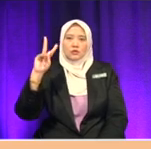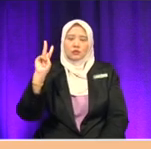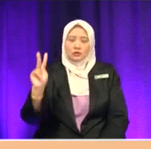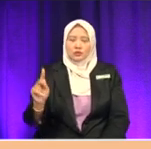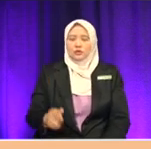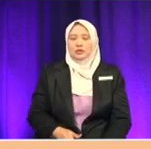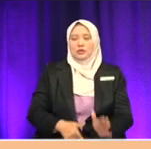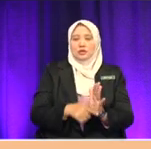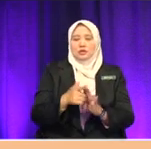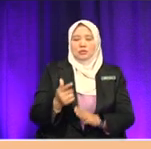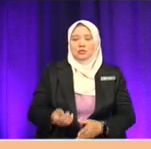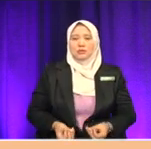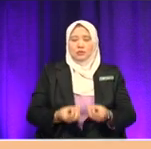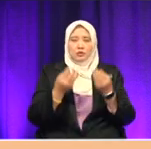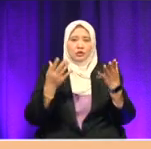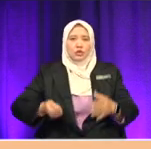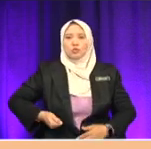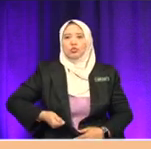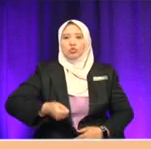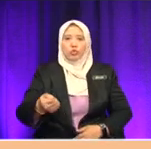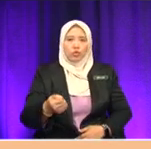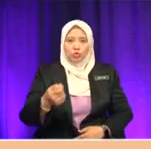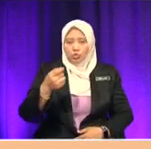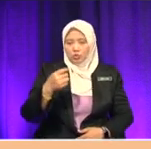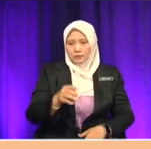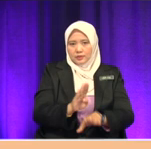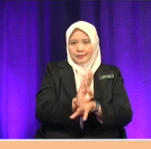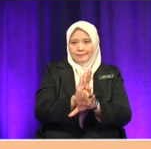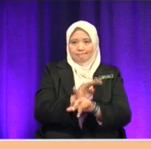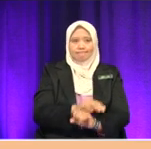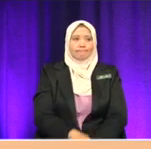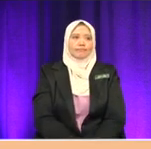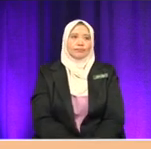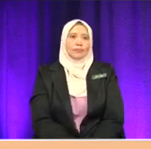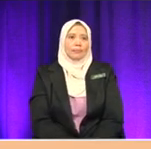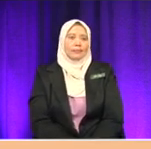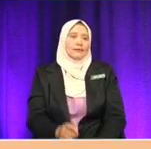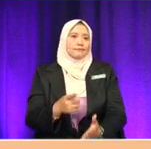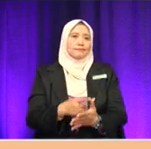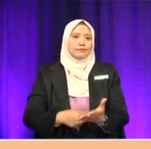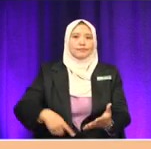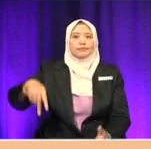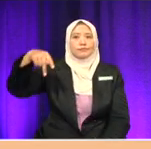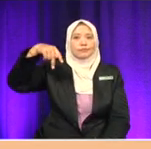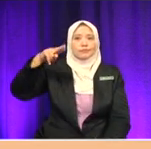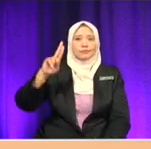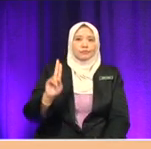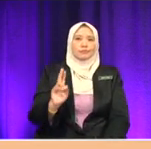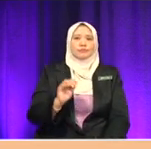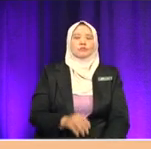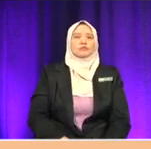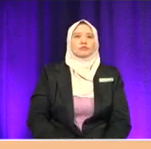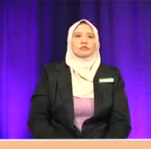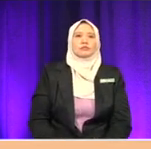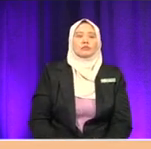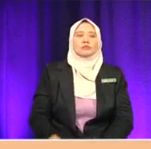yang seterusnya. Nyatakan pemboleh ubah yang terlibat dalam eksperimen ini. Okey, untuk menjawab pemboleh